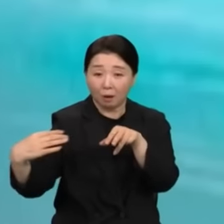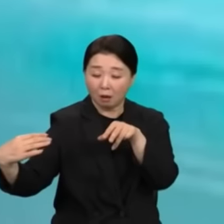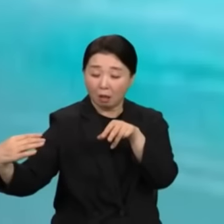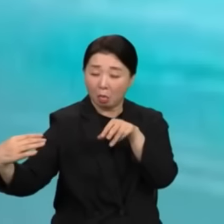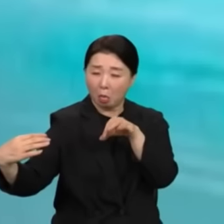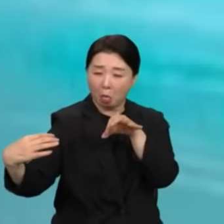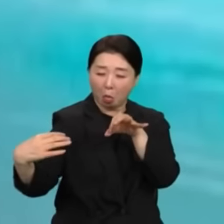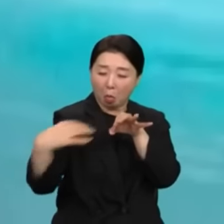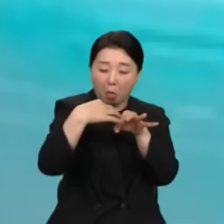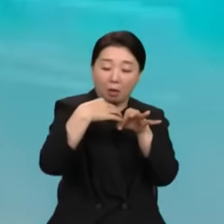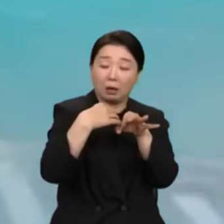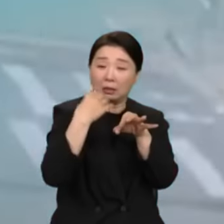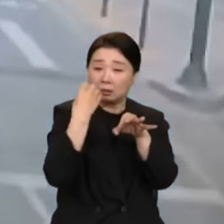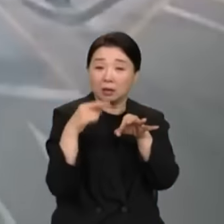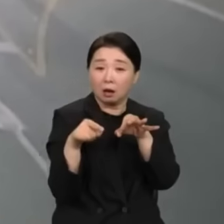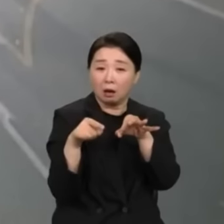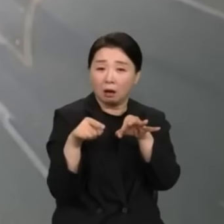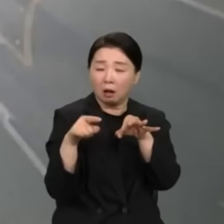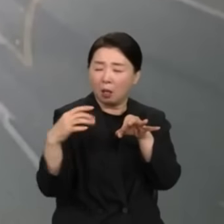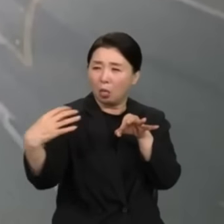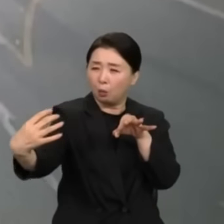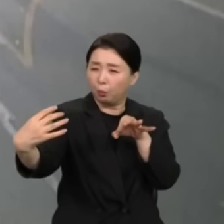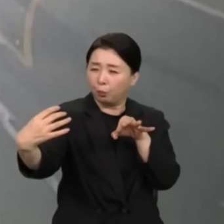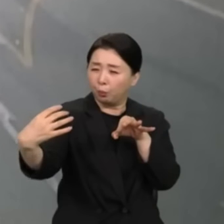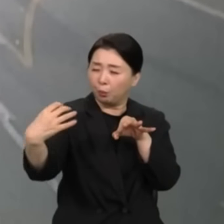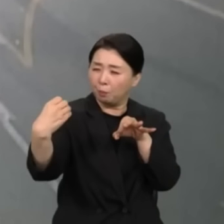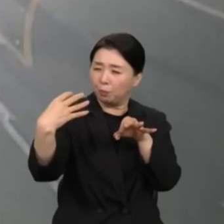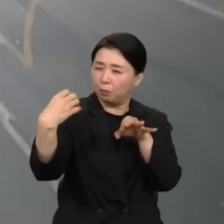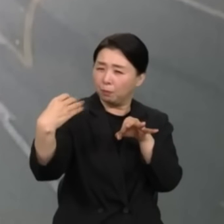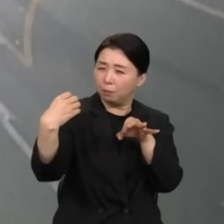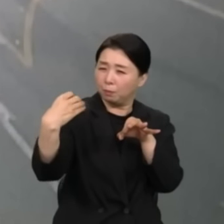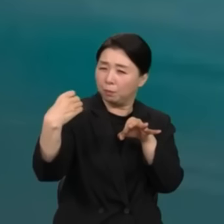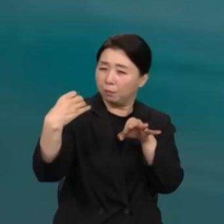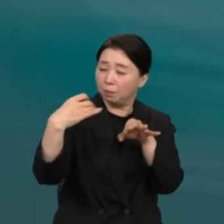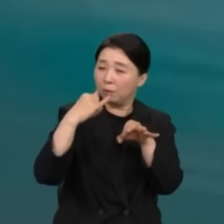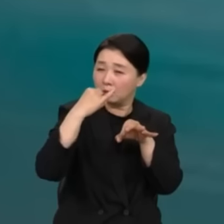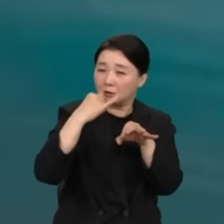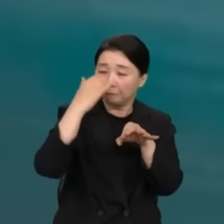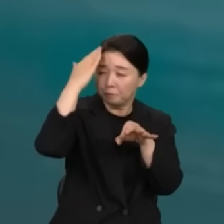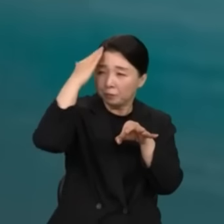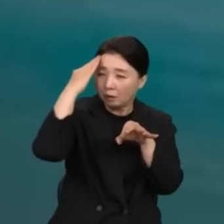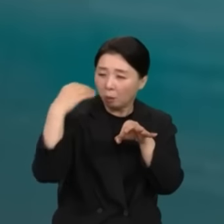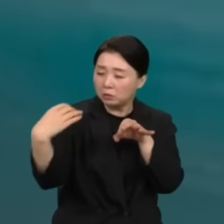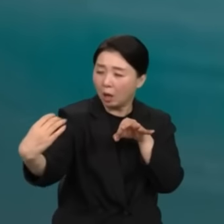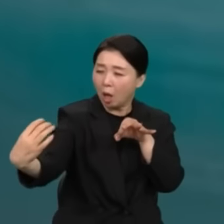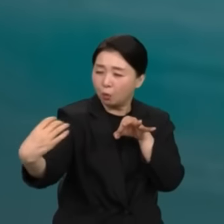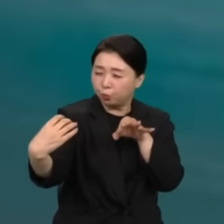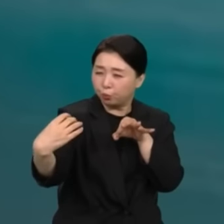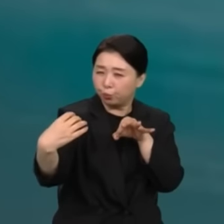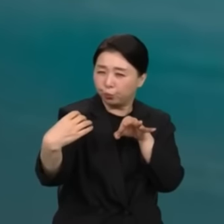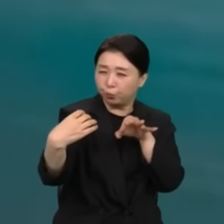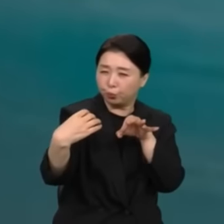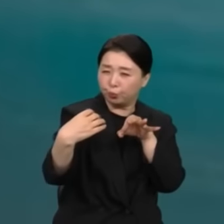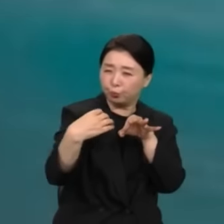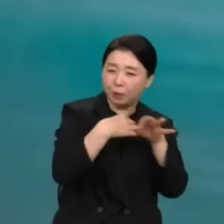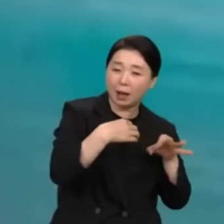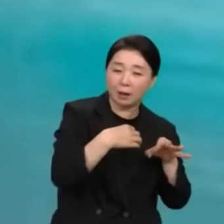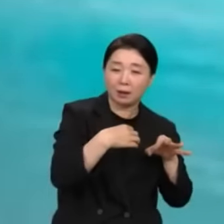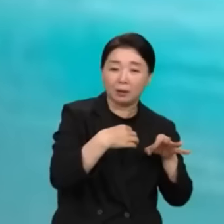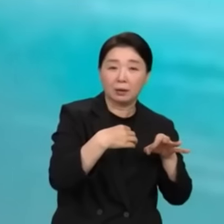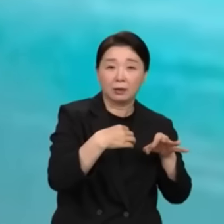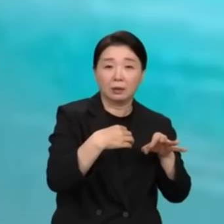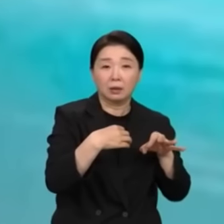걸 느꼈습니다. 멀리서 다가오는 전조등 불빛. 검은색 승용차가 빠른 속도로 달려와 그대로